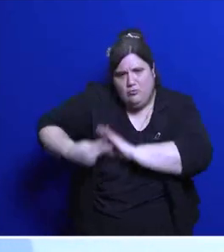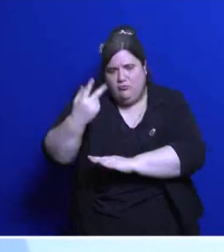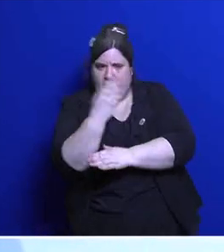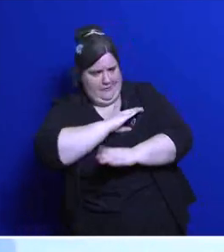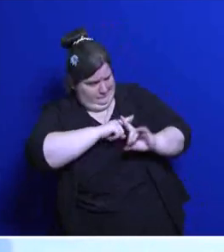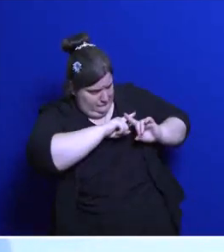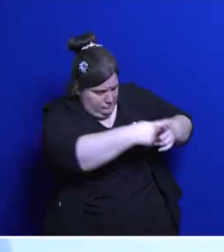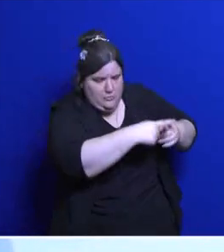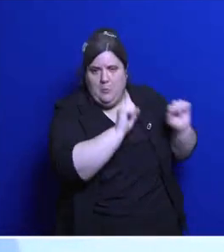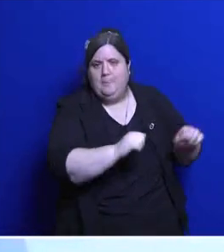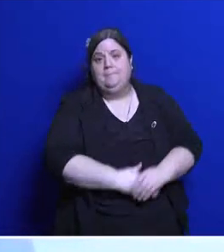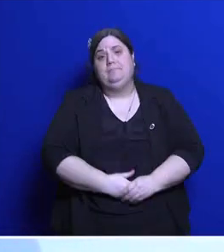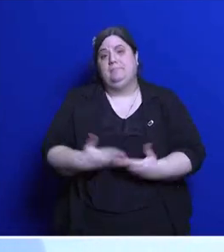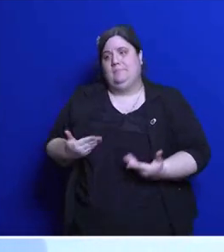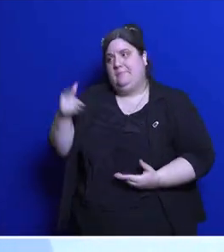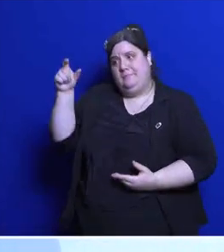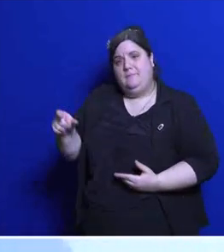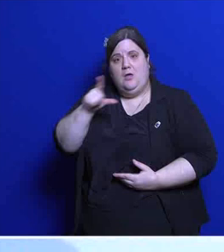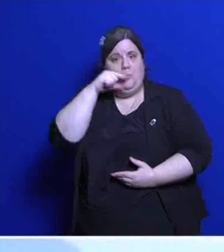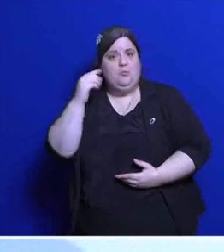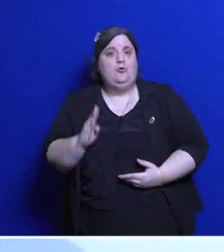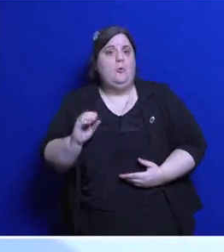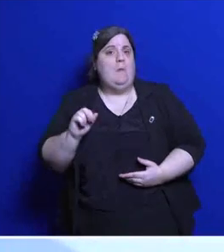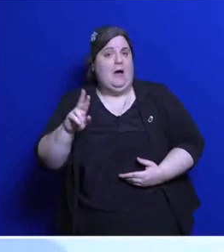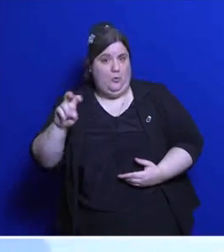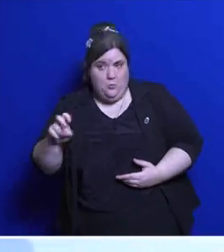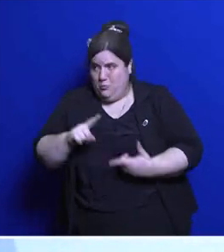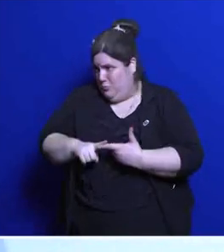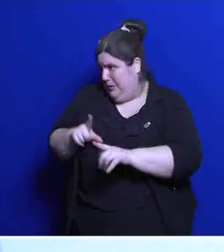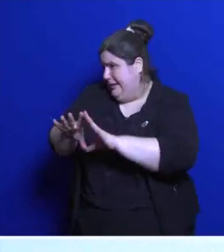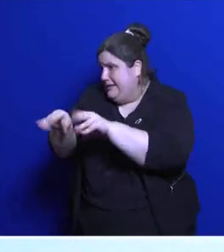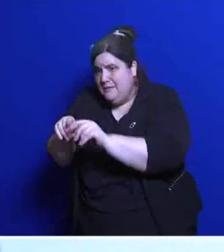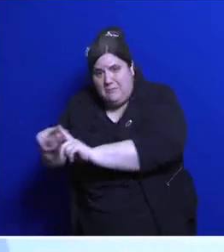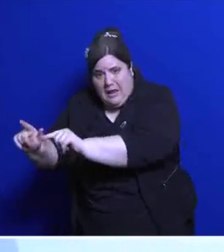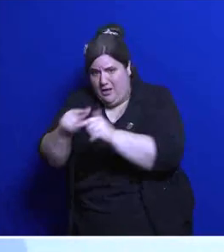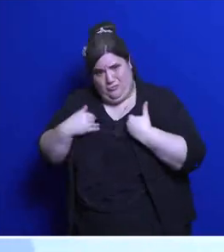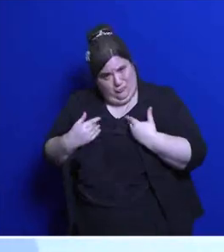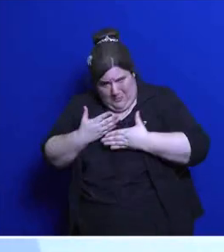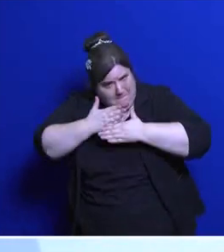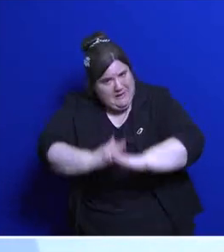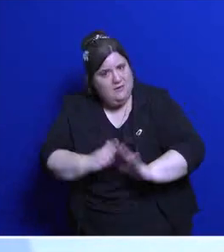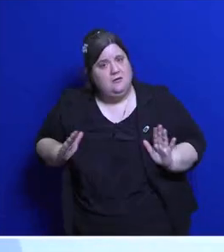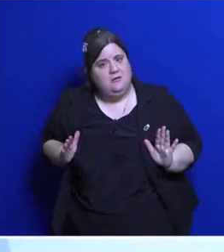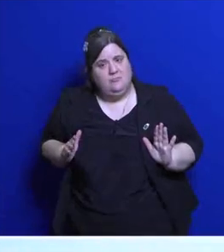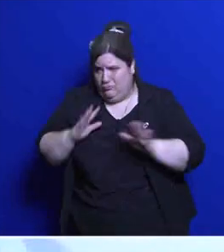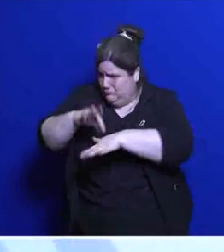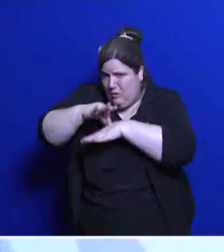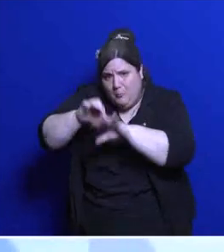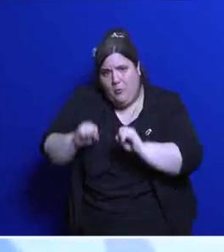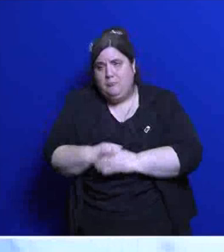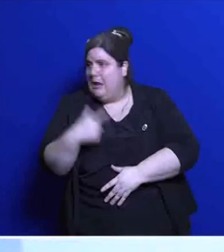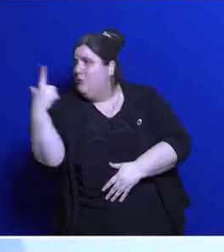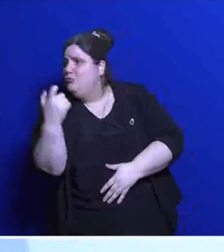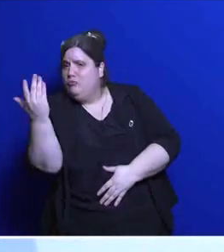nos équipes sur place, que nous sommes à votre disposition. Donc allez les voir tout au long de ces 2 jours ici, allez les